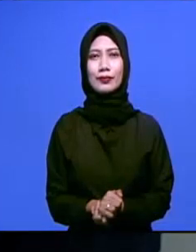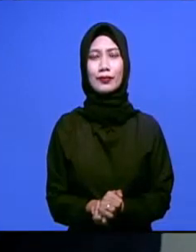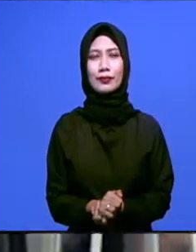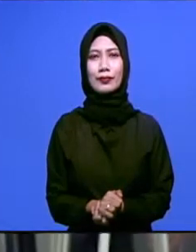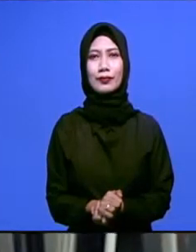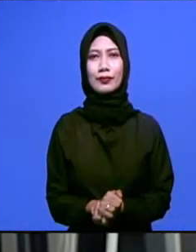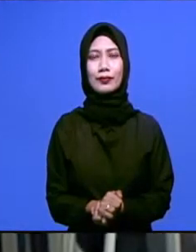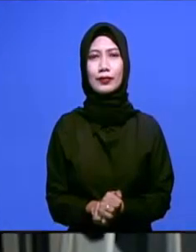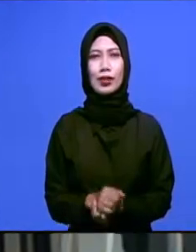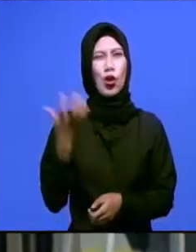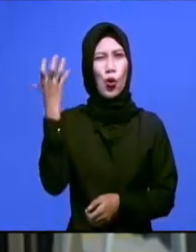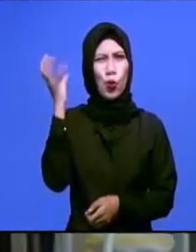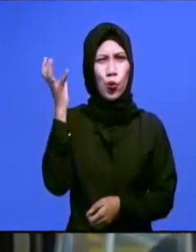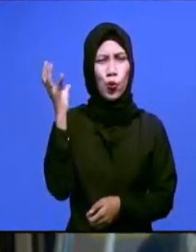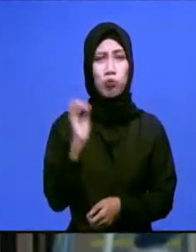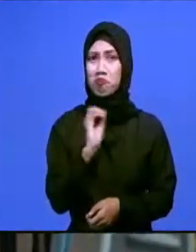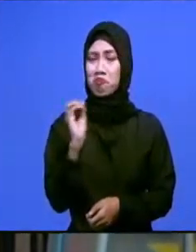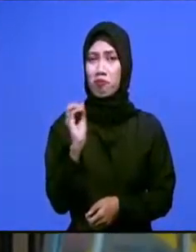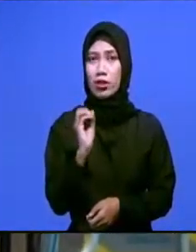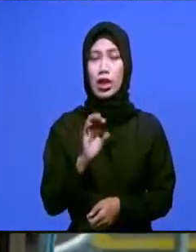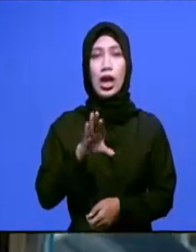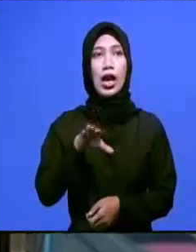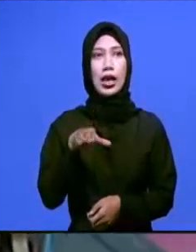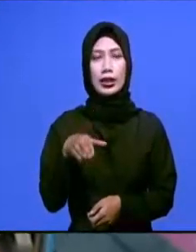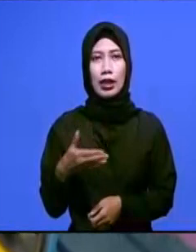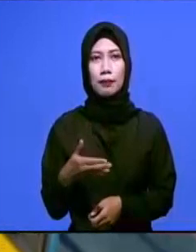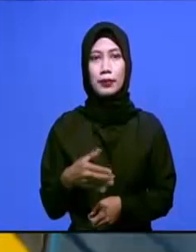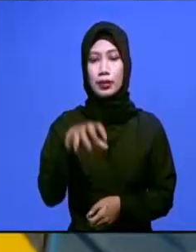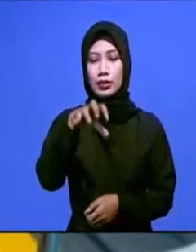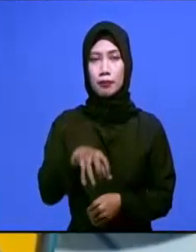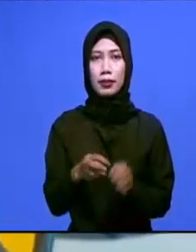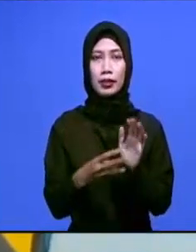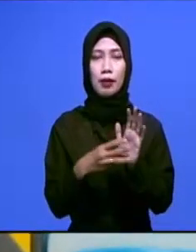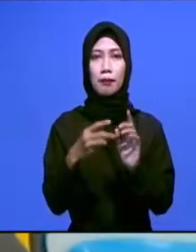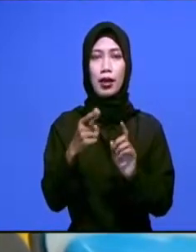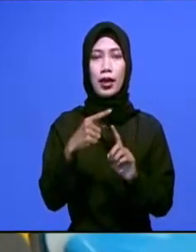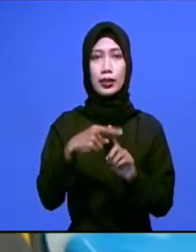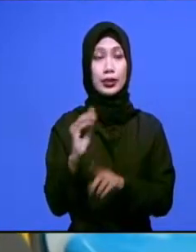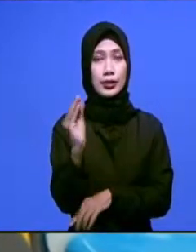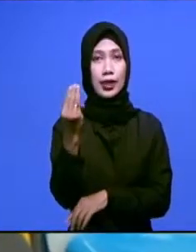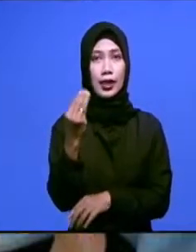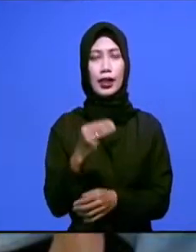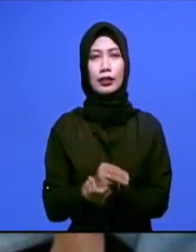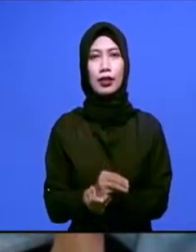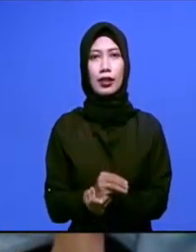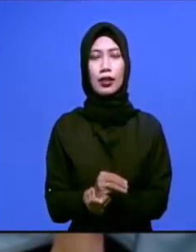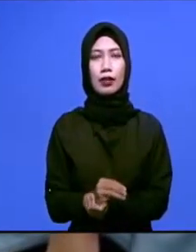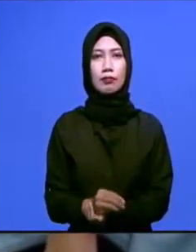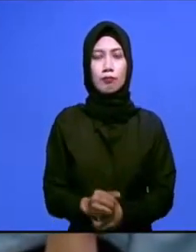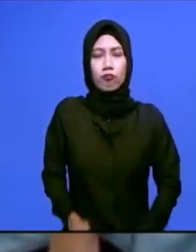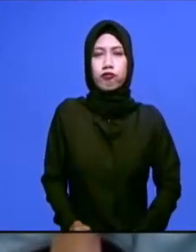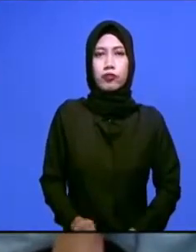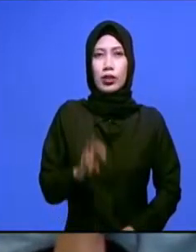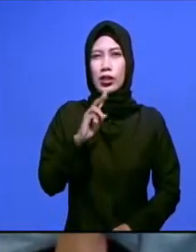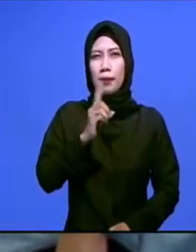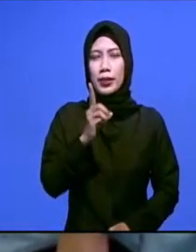Meski tanpa bunyi sirene, peringatan detik-detik proklamasi di stasiun MRT Bundaran HI Jakarta berlangsung hikmat. Selama 3